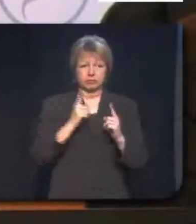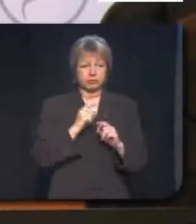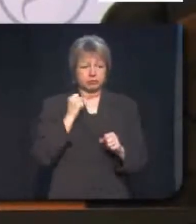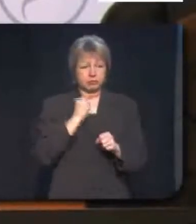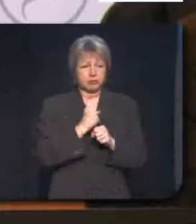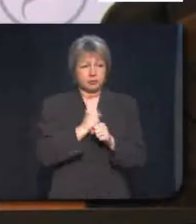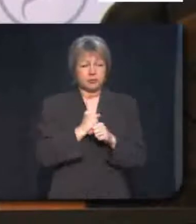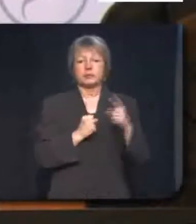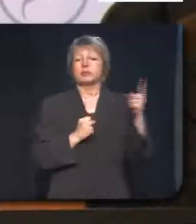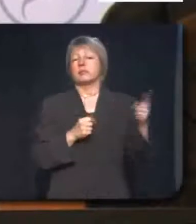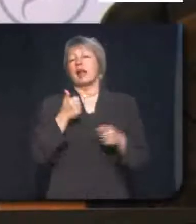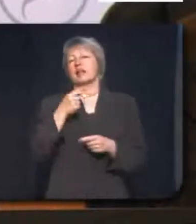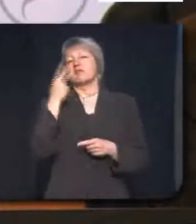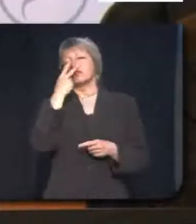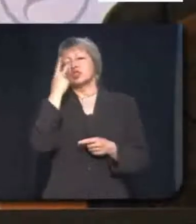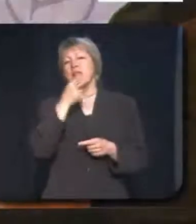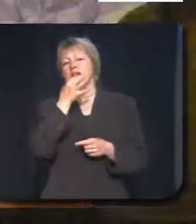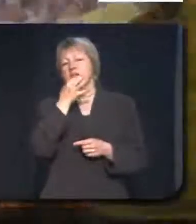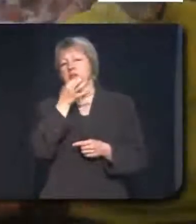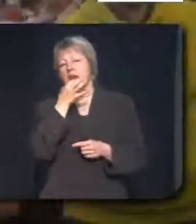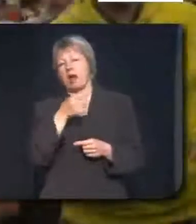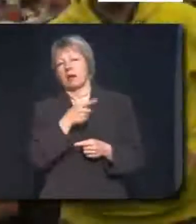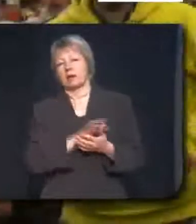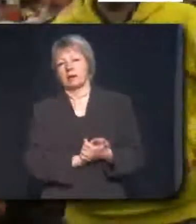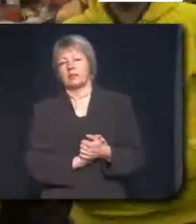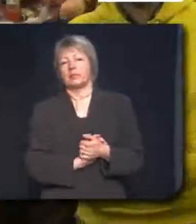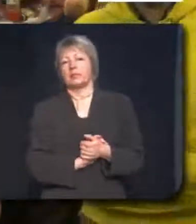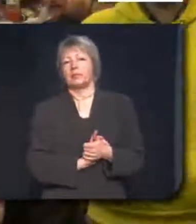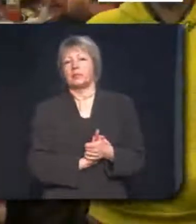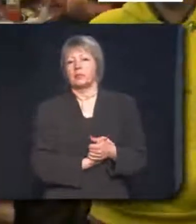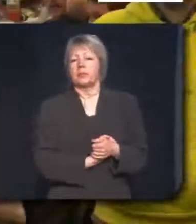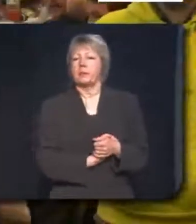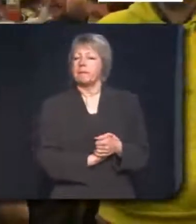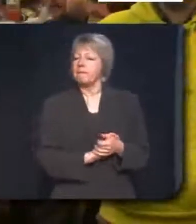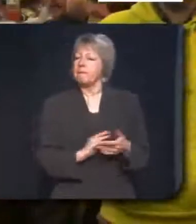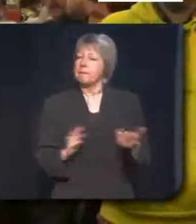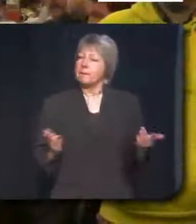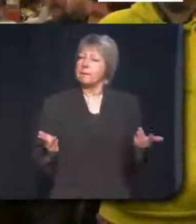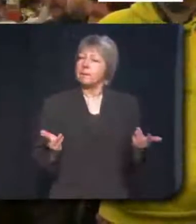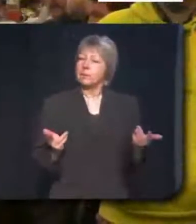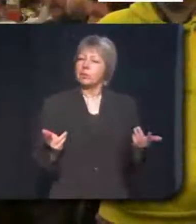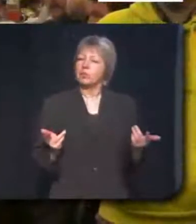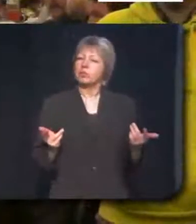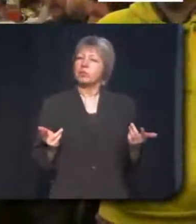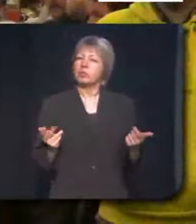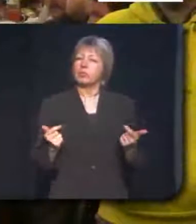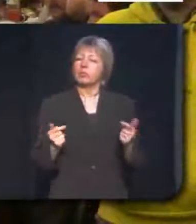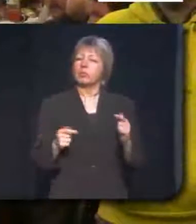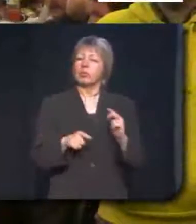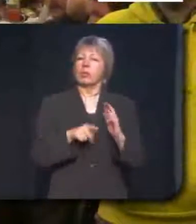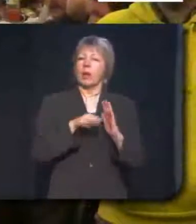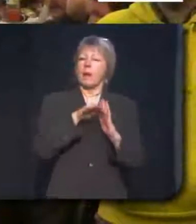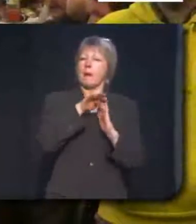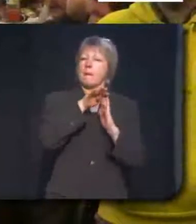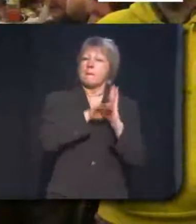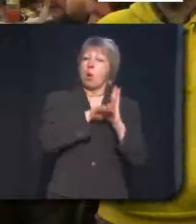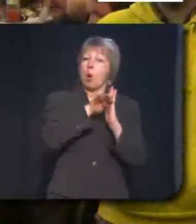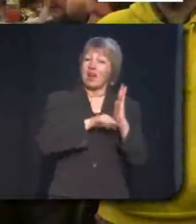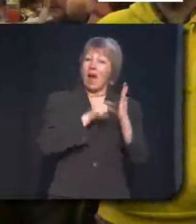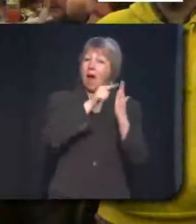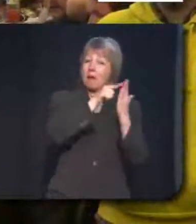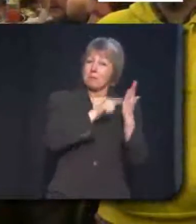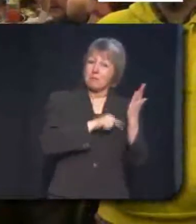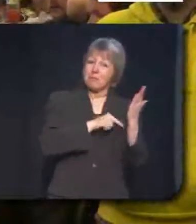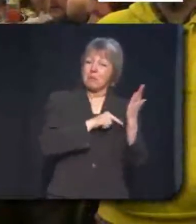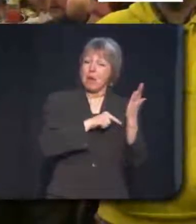deine Verständnisfrage Nummer zwei wenn es Satzung nicht Satzung wenn es programmatisch ist wieso es dann unter